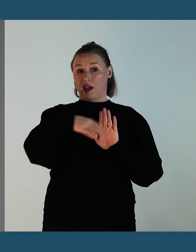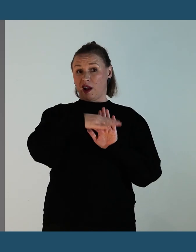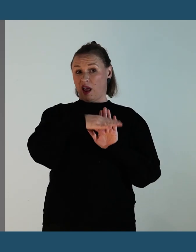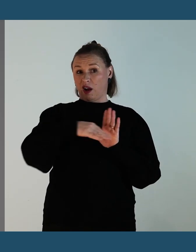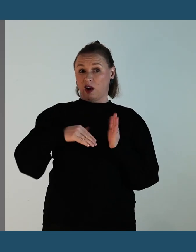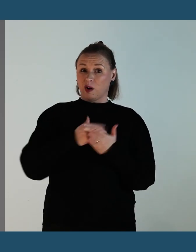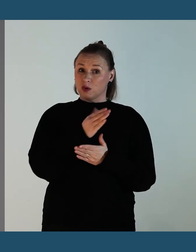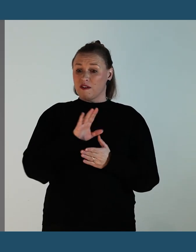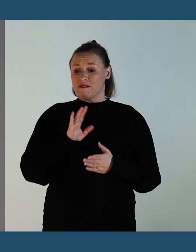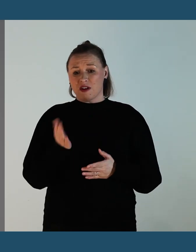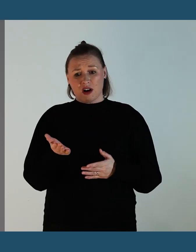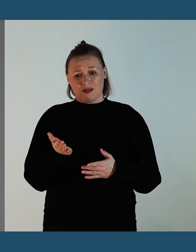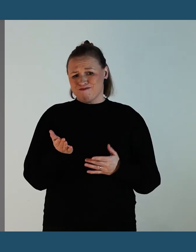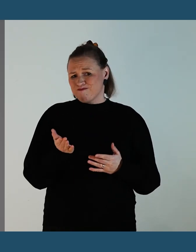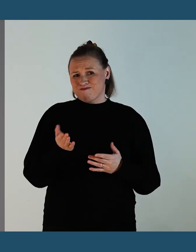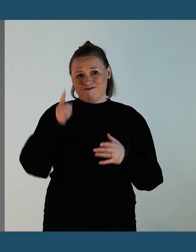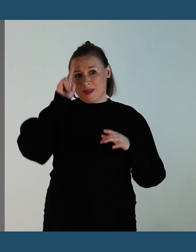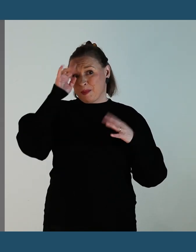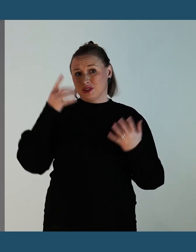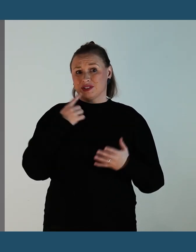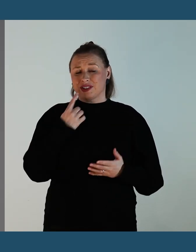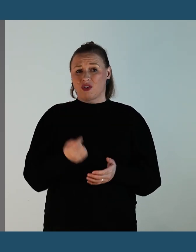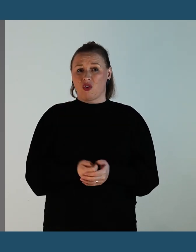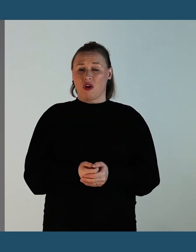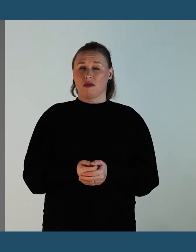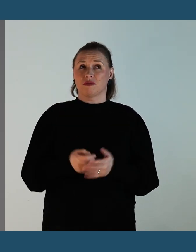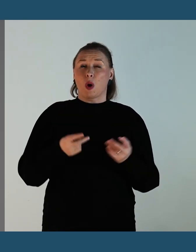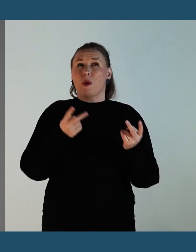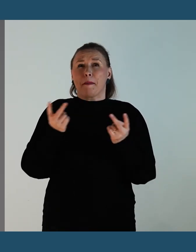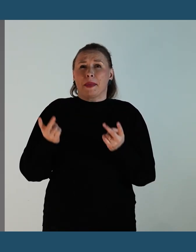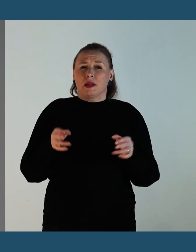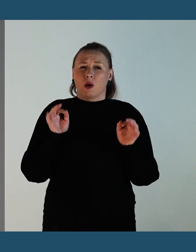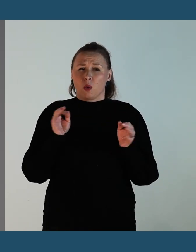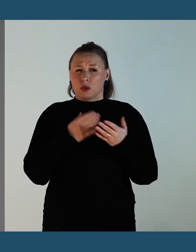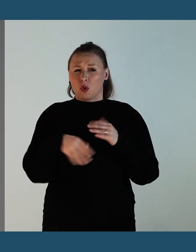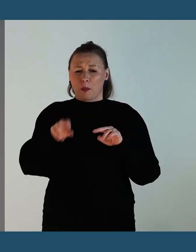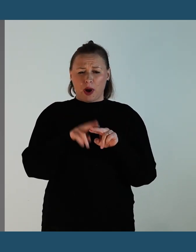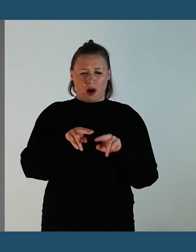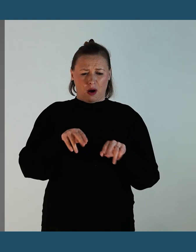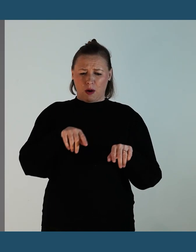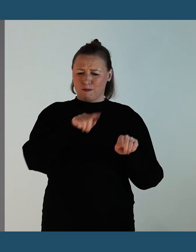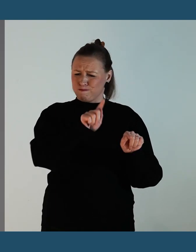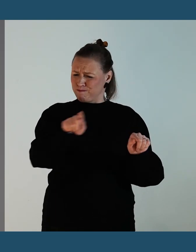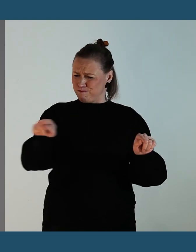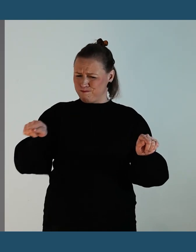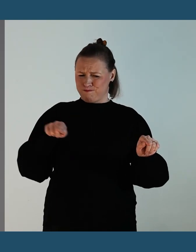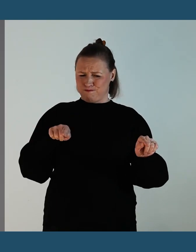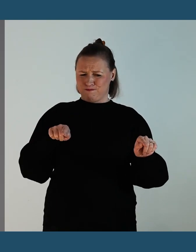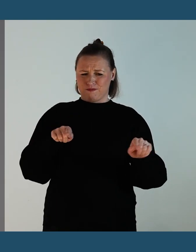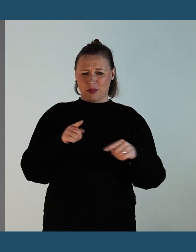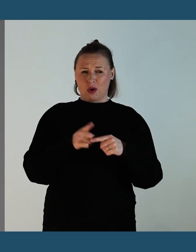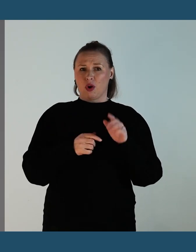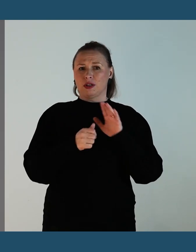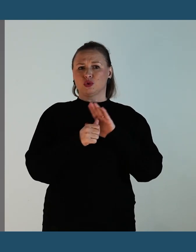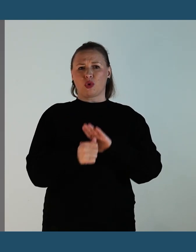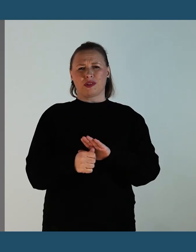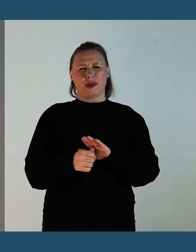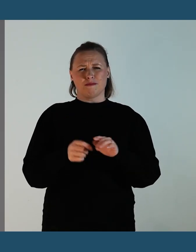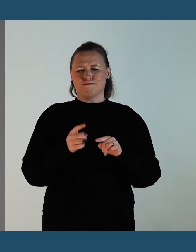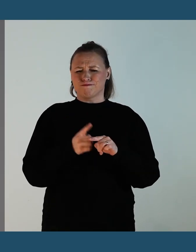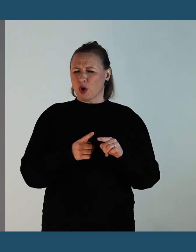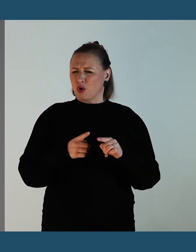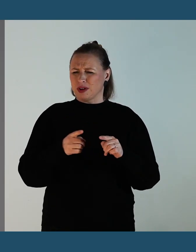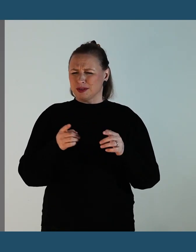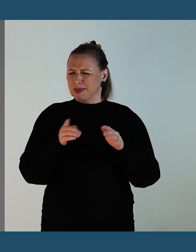Tai ylipäätään se, että miten niin kuin siellä työpaikalla tapahtuvaa tällaista syrjintää, niin pystytään